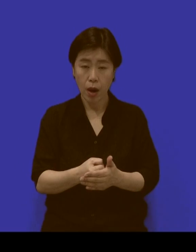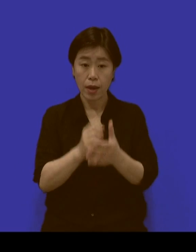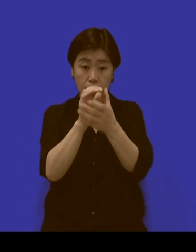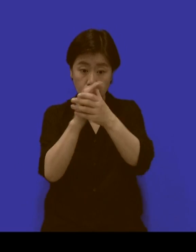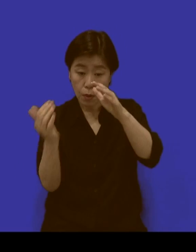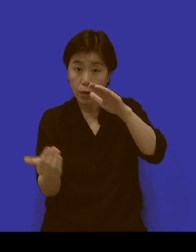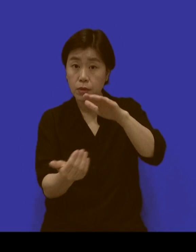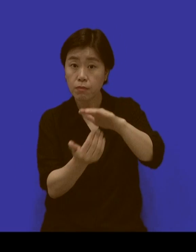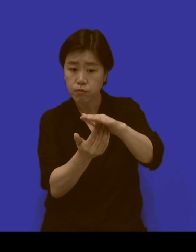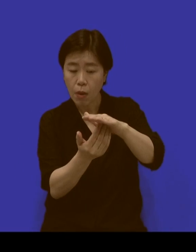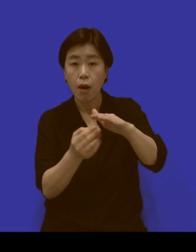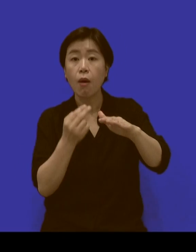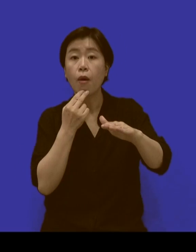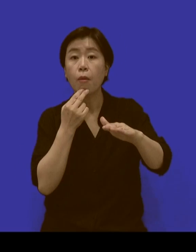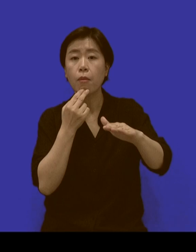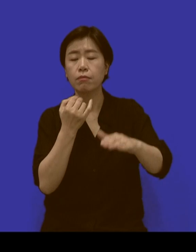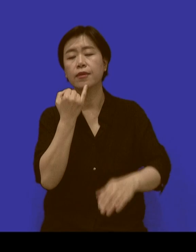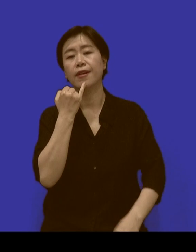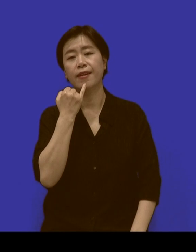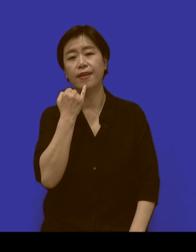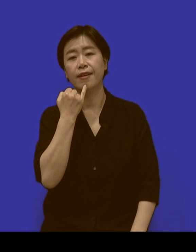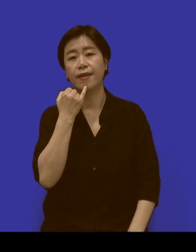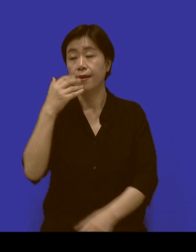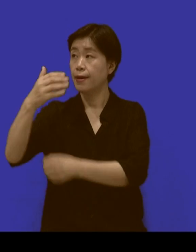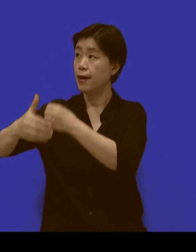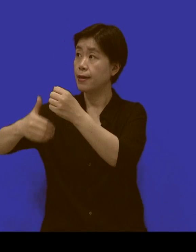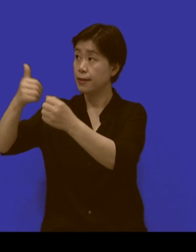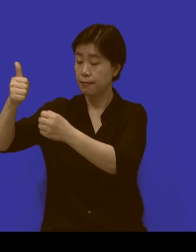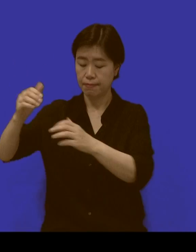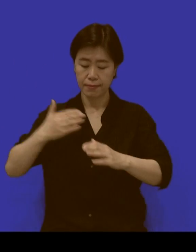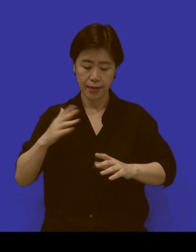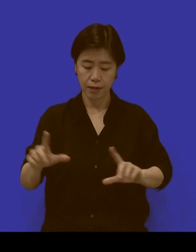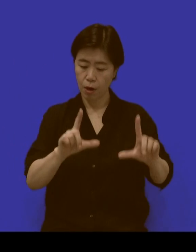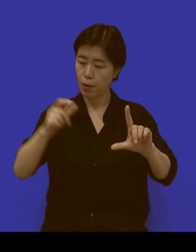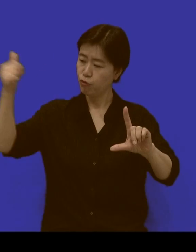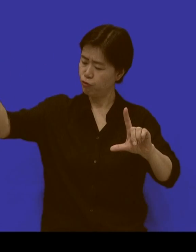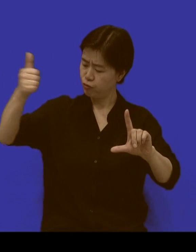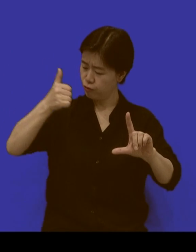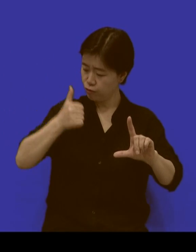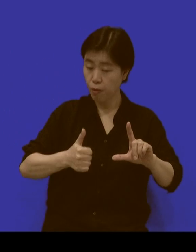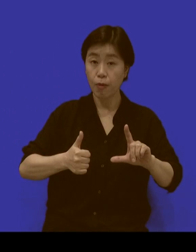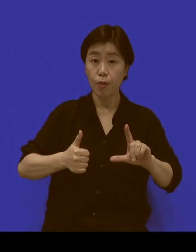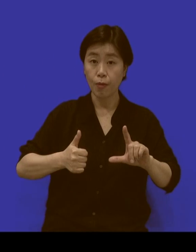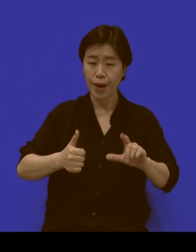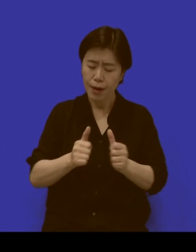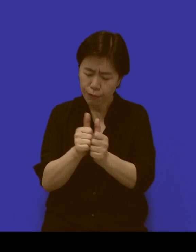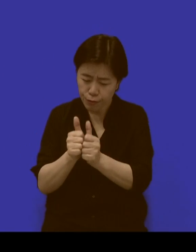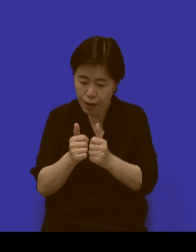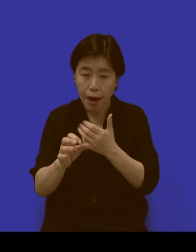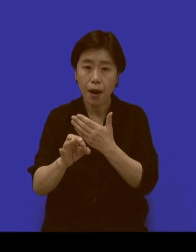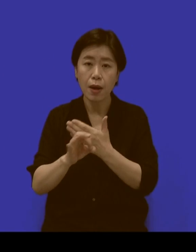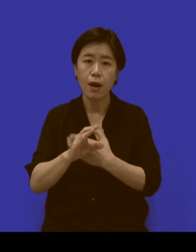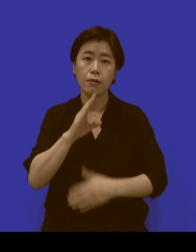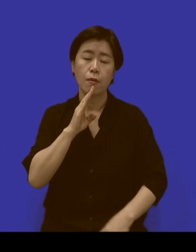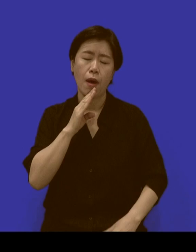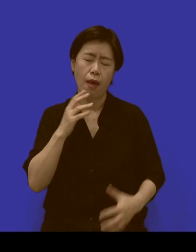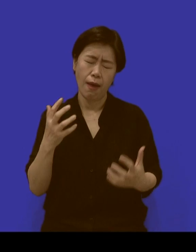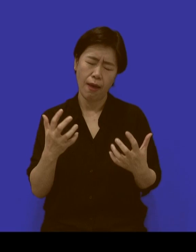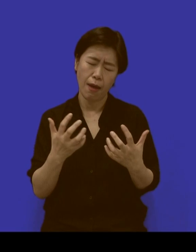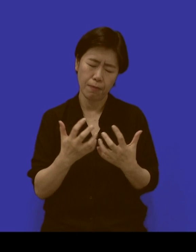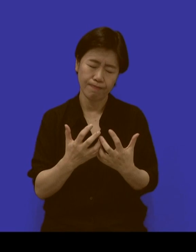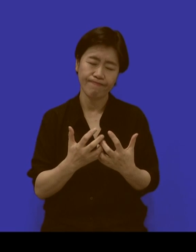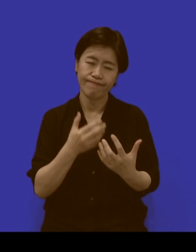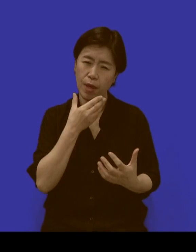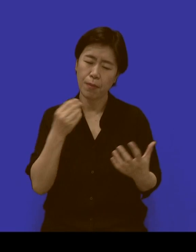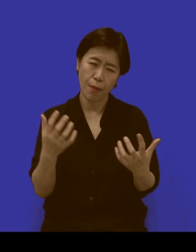않더라도 네. 이분이 내 삶에 들어오셔서 주관해 주시면 가장 좋은 것들로 주시겠구나. 예. 예, 그리고 이분을